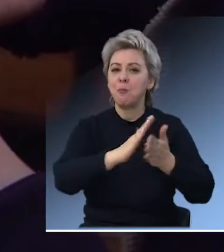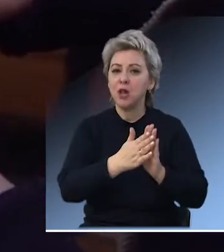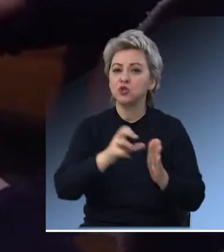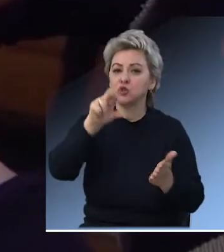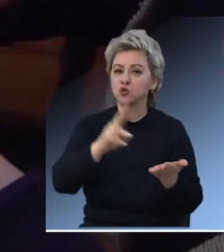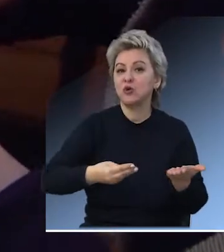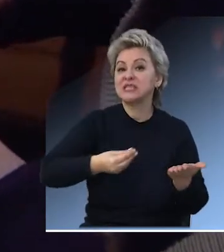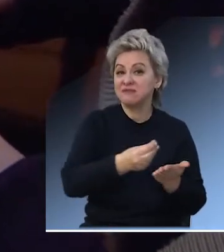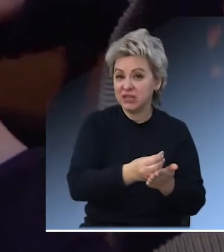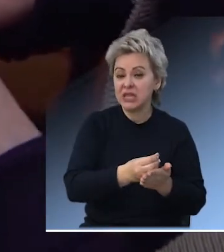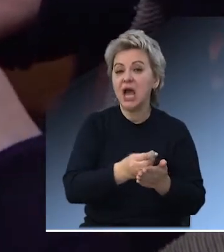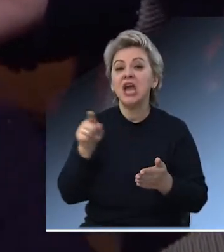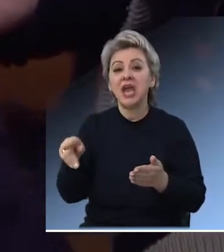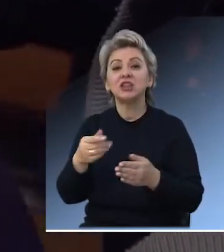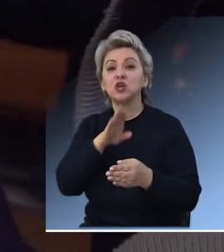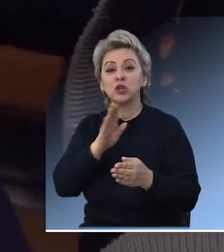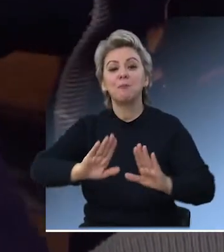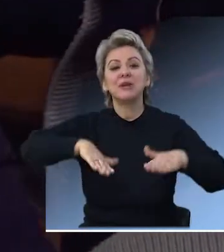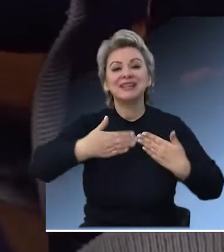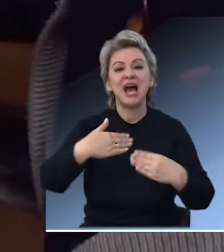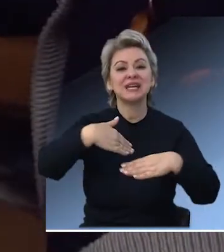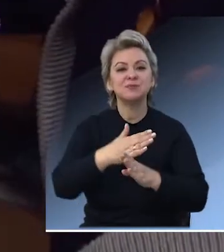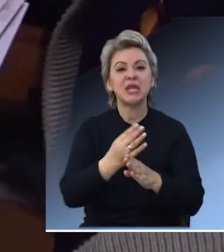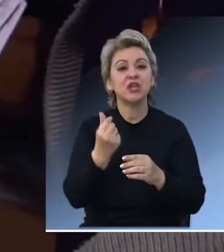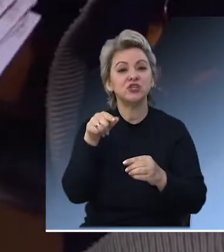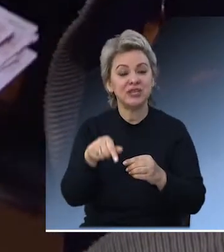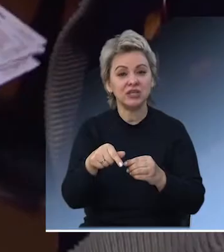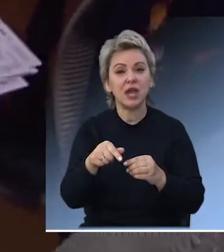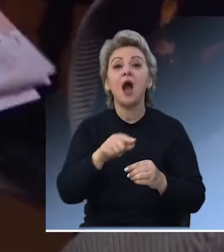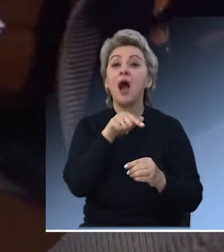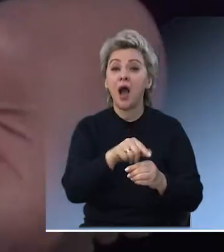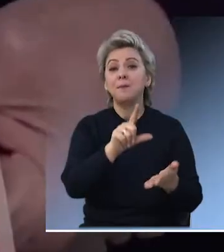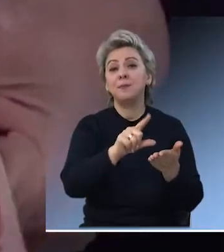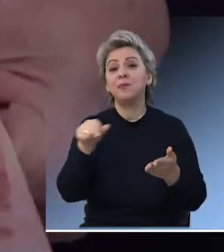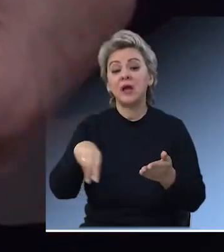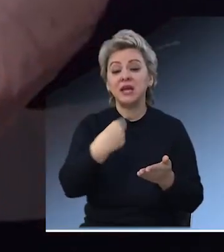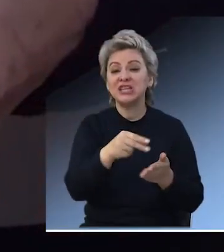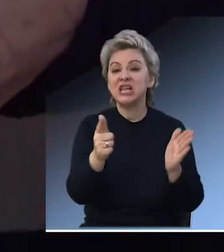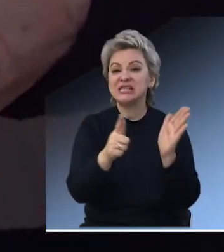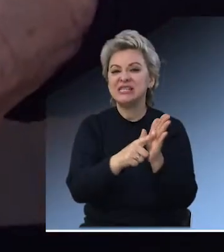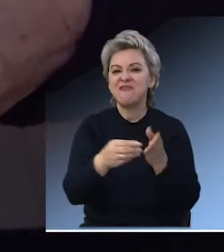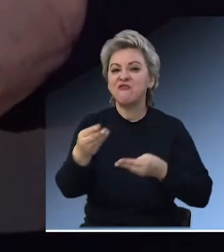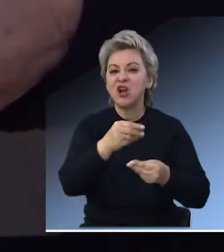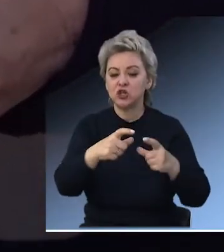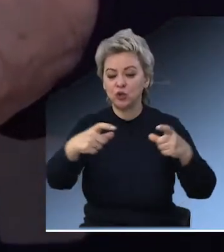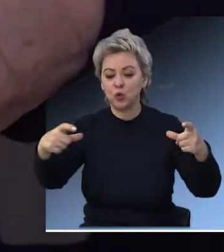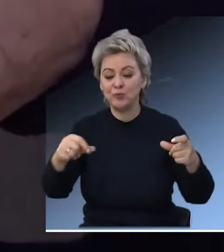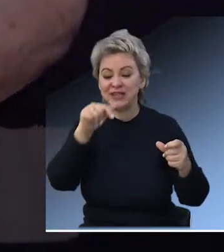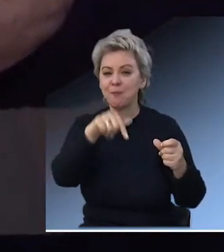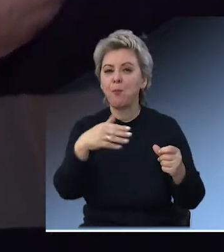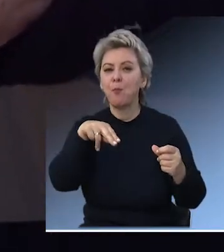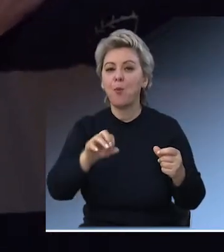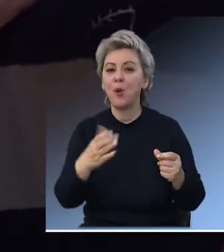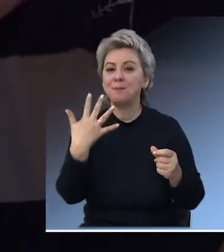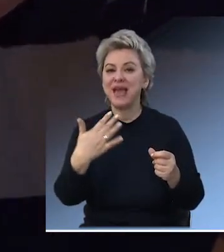положена социальная выплата, подозреваемая предложила ей разменять деньги. Фигурант Сотрудница отдала пенсионерке 7 фальшивых купюр